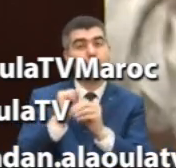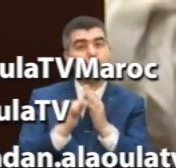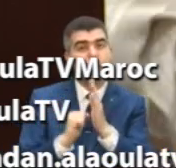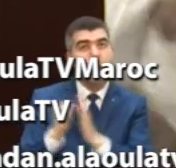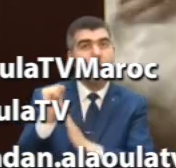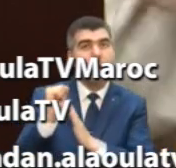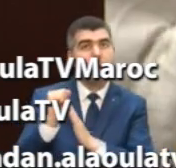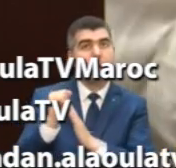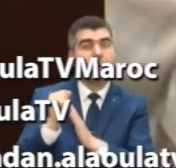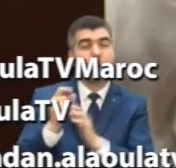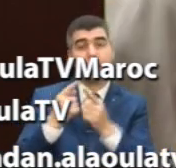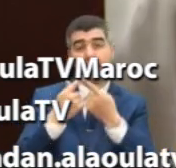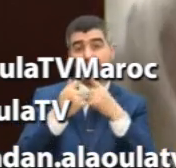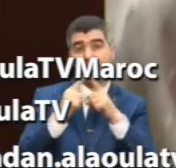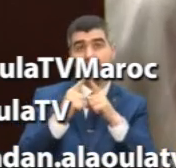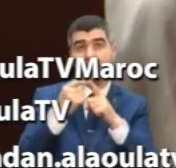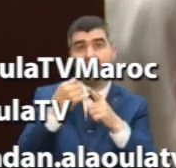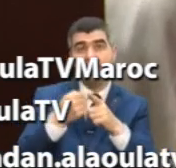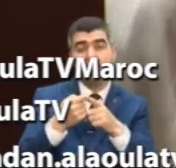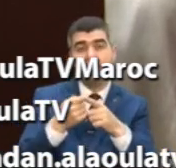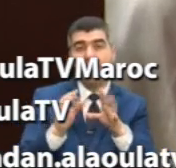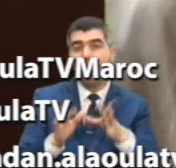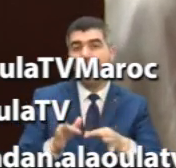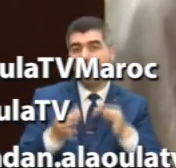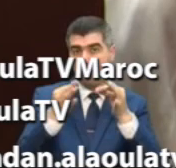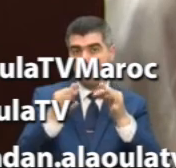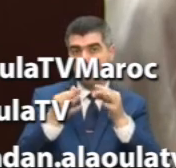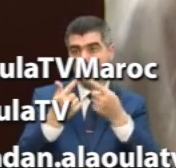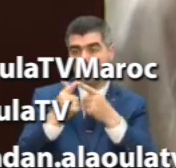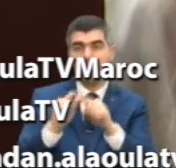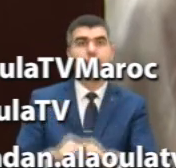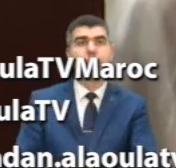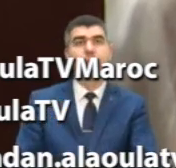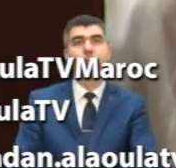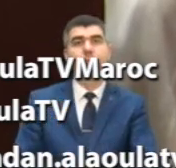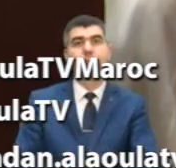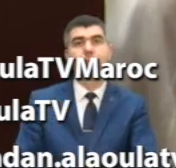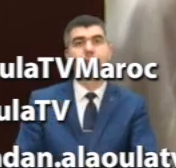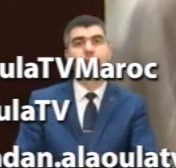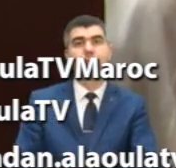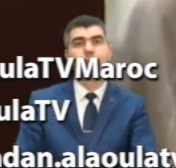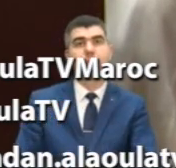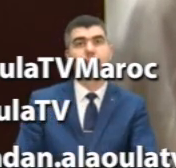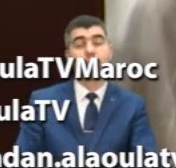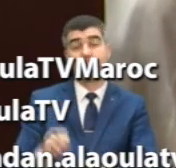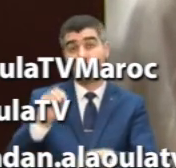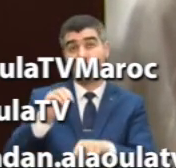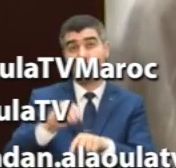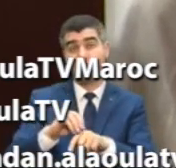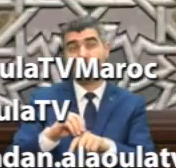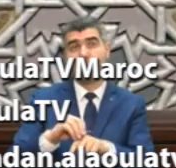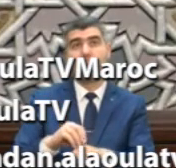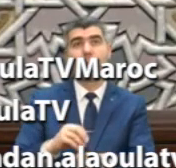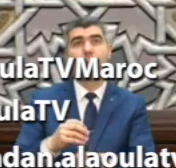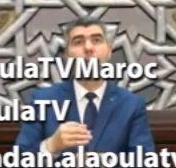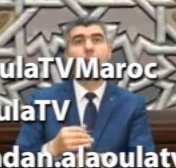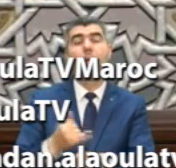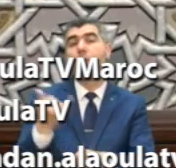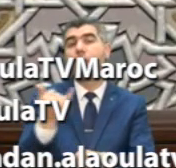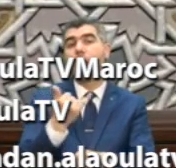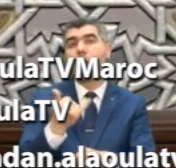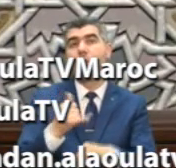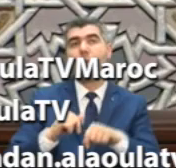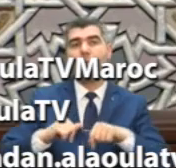من خلال واحد عدد المؤشرات الاجتماعيه. ولكن هناك ضرورات تطوير واحد